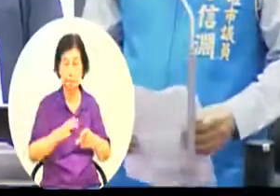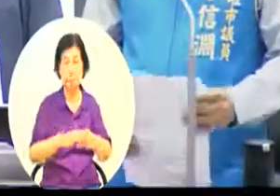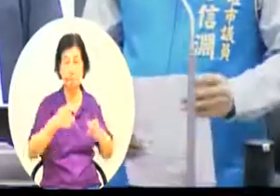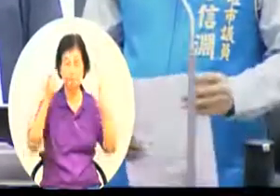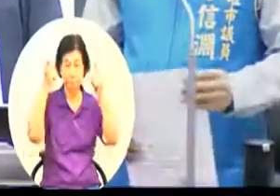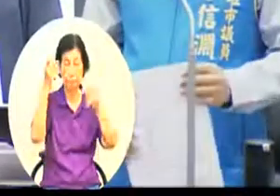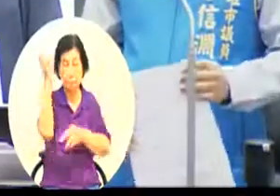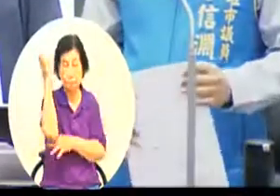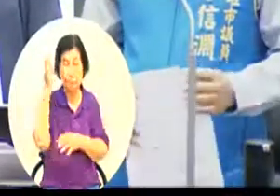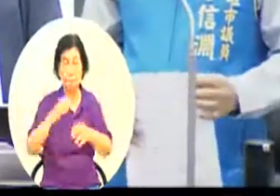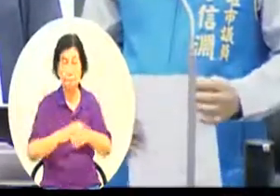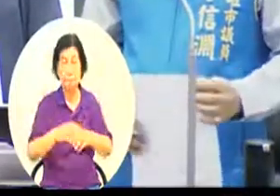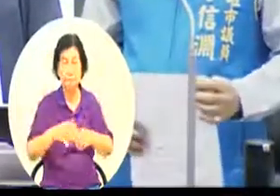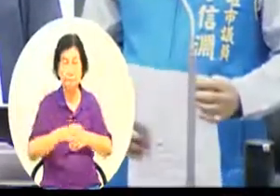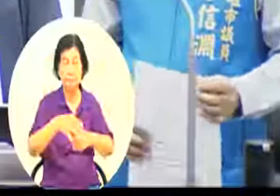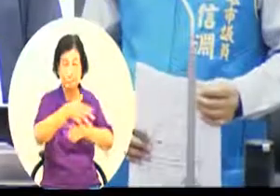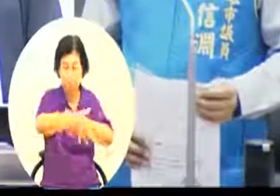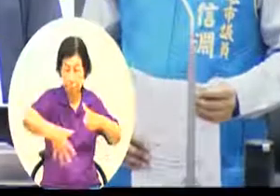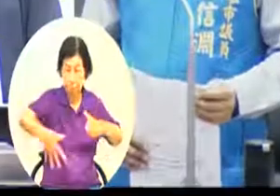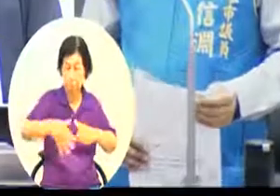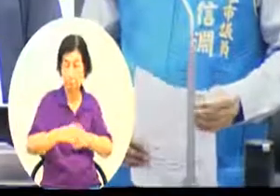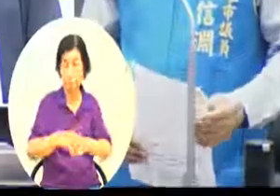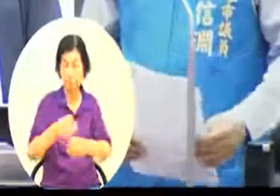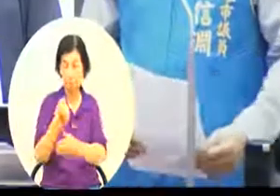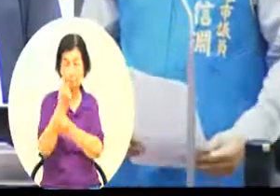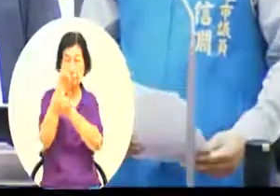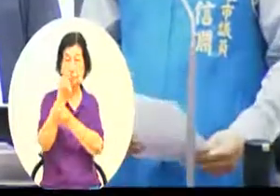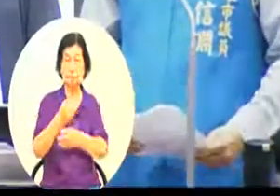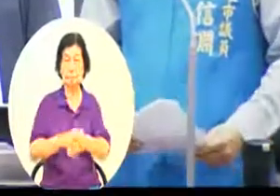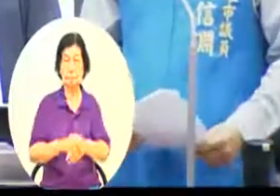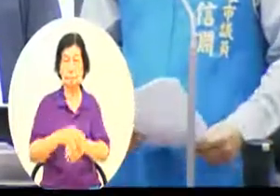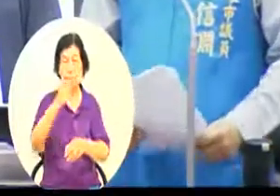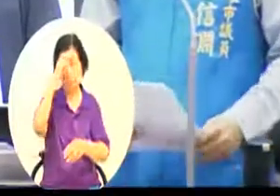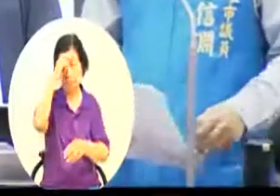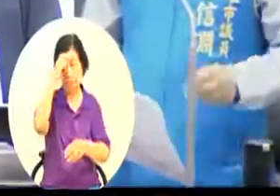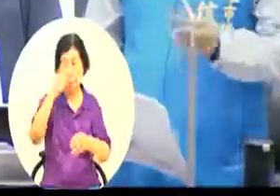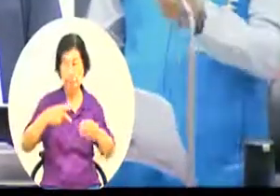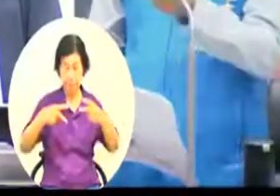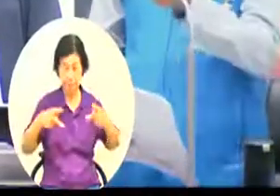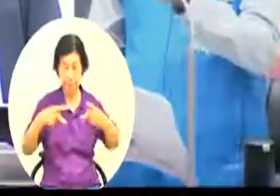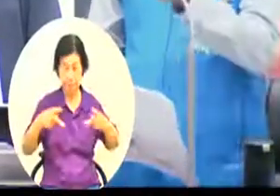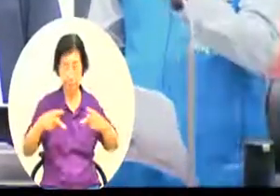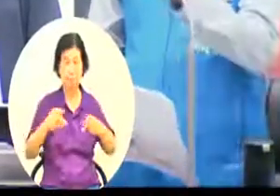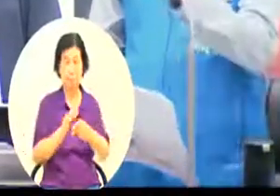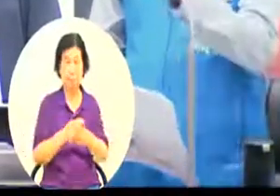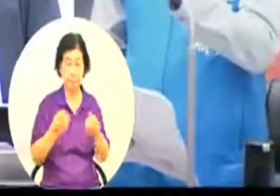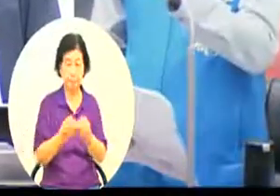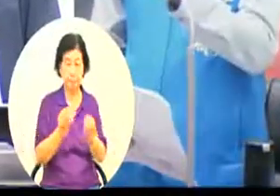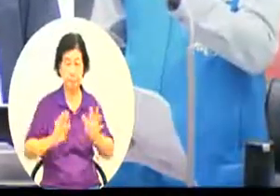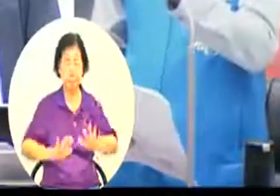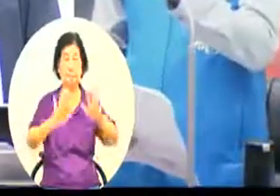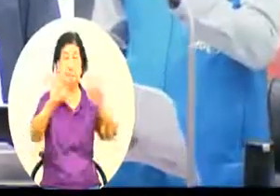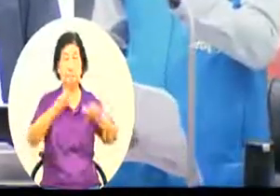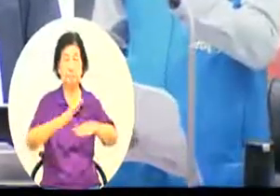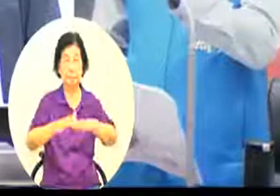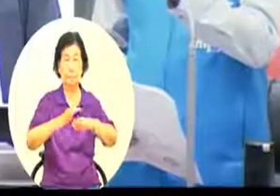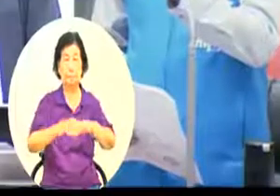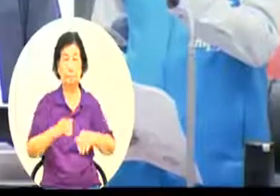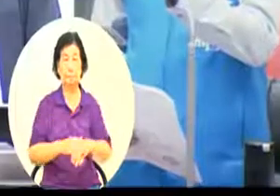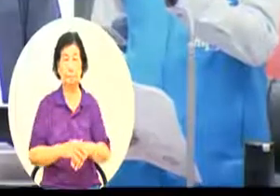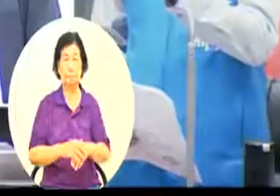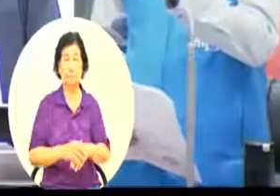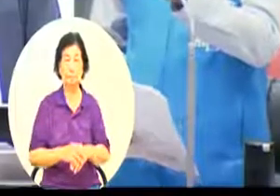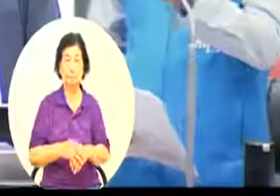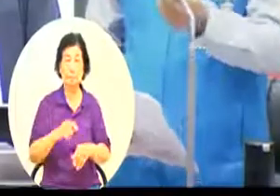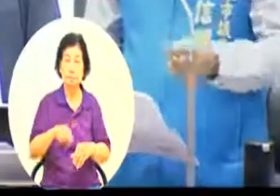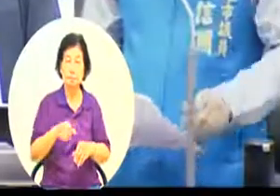整个捷运的沿线，希望能够有更好的发展。所以说这个部分我们从来不悲观，